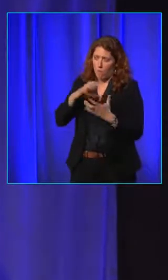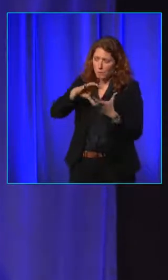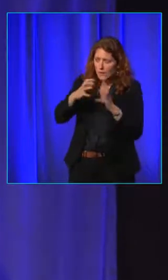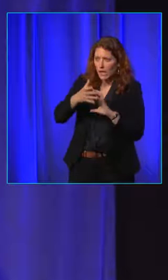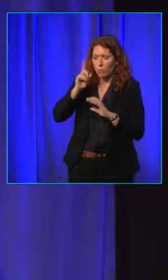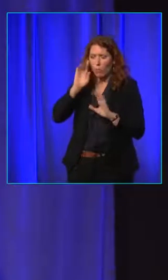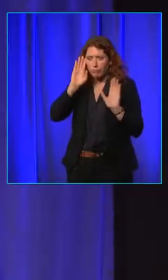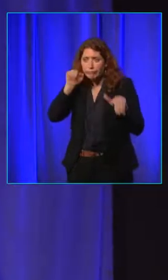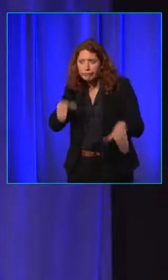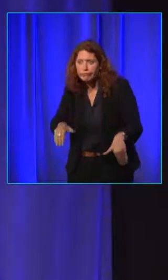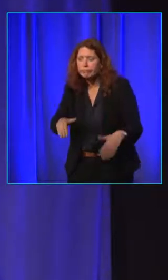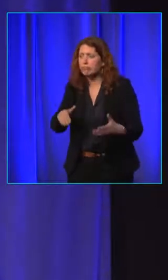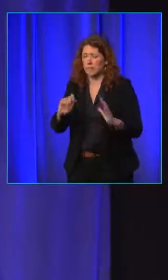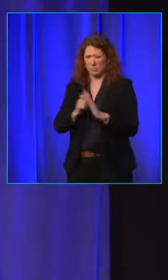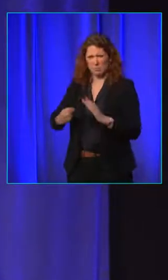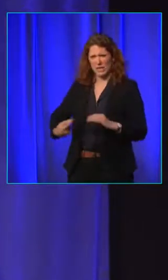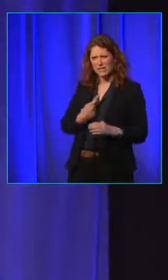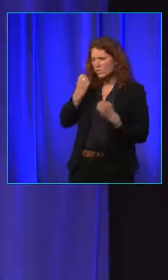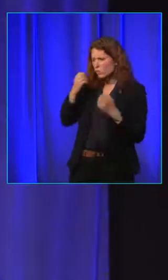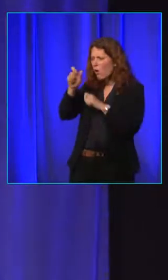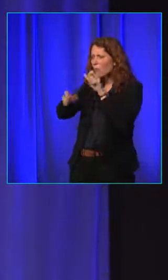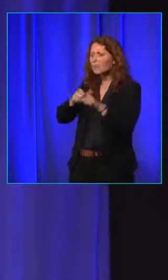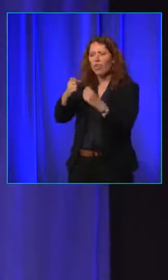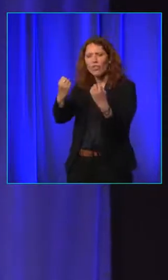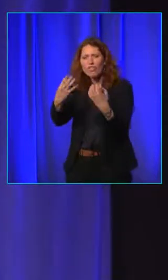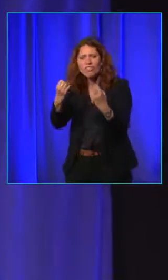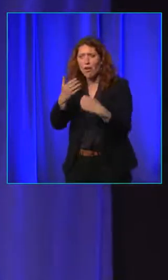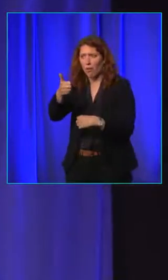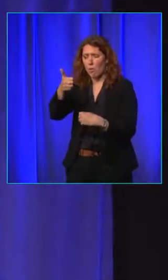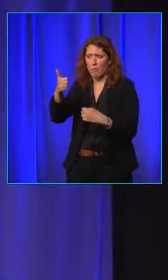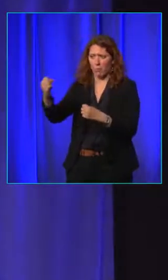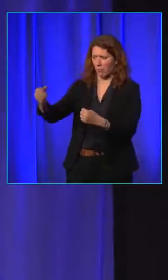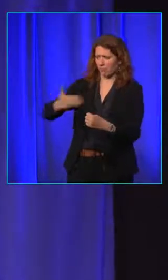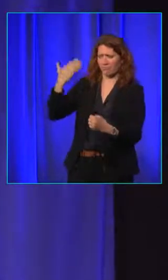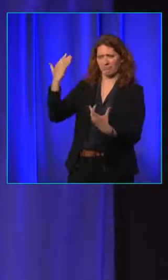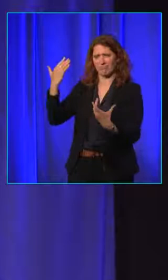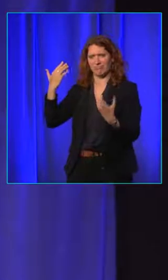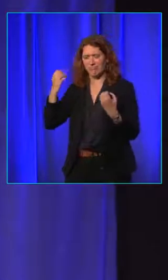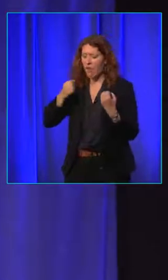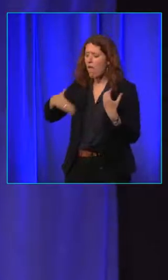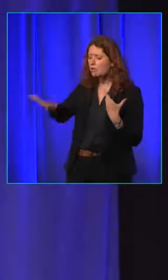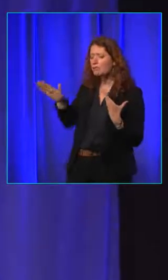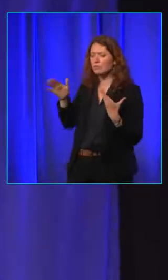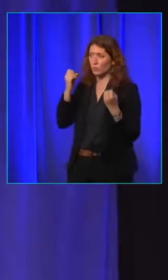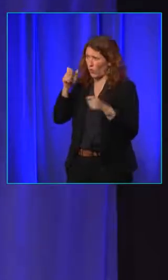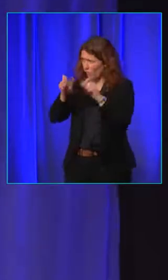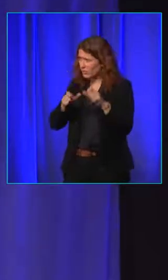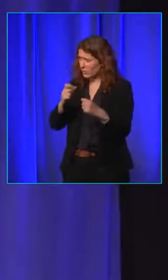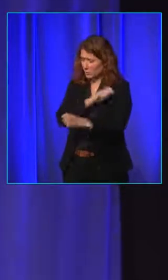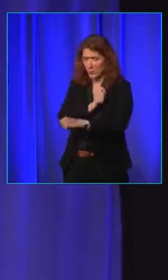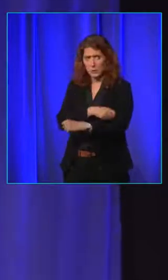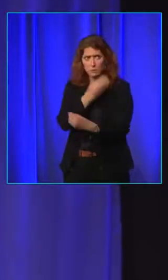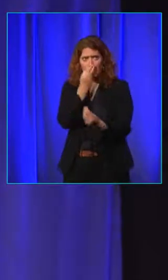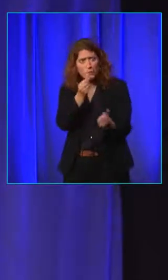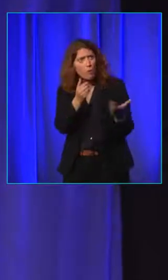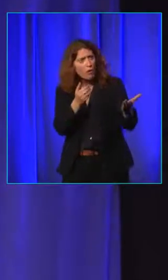souvent, quand on est blessé, les entraîneurs s'occupent un peu moins de soi. Les sportifs ont le sentiment d'être mis en quarantaine,